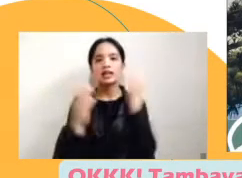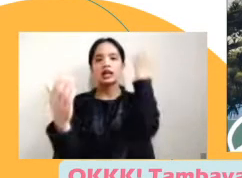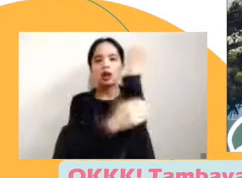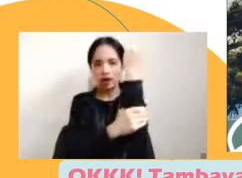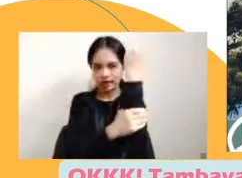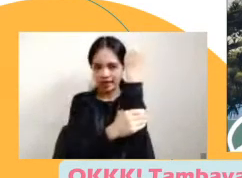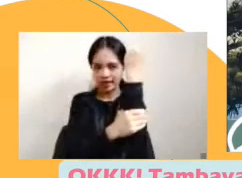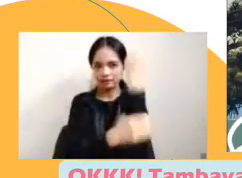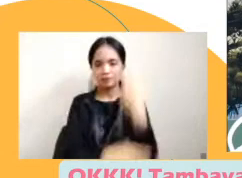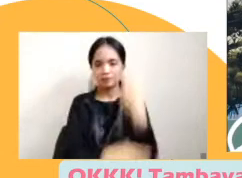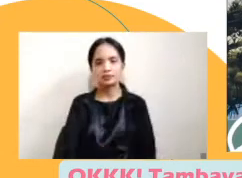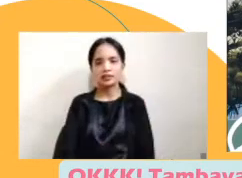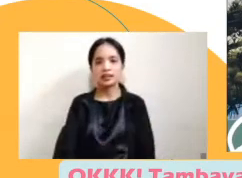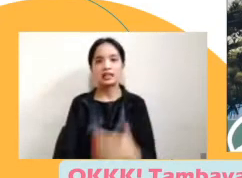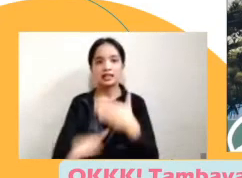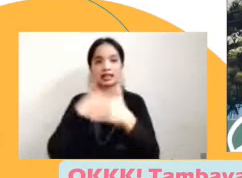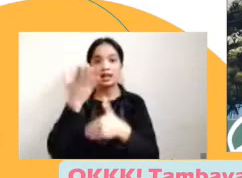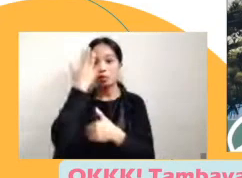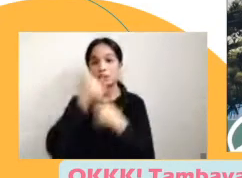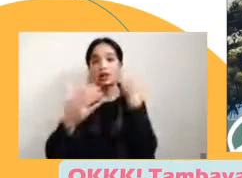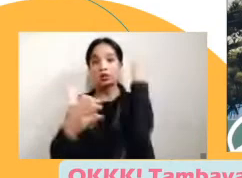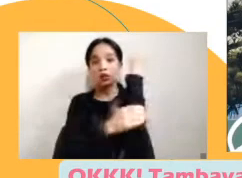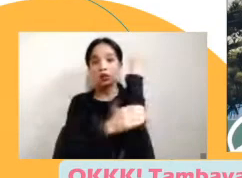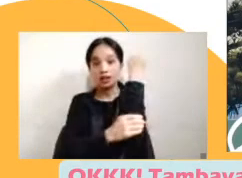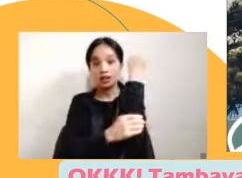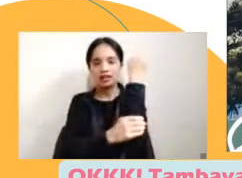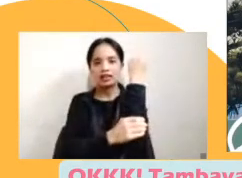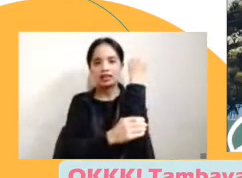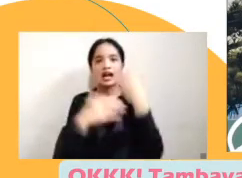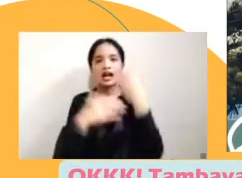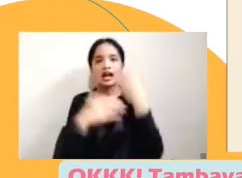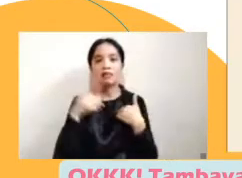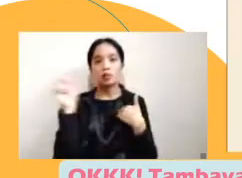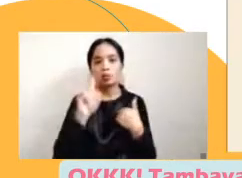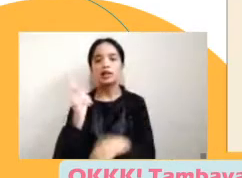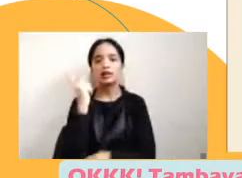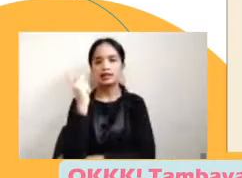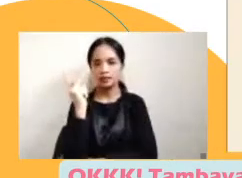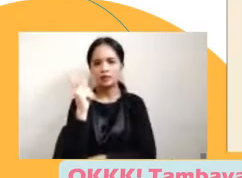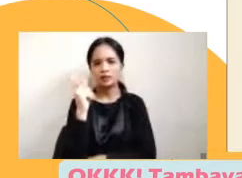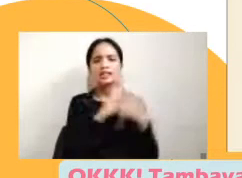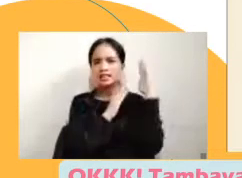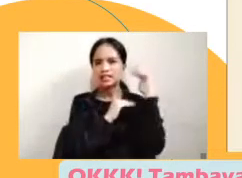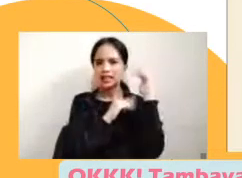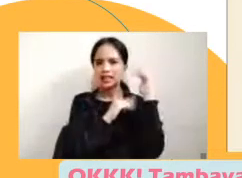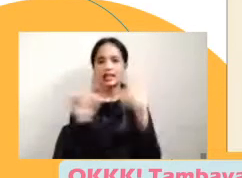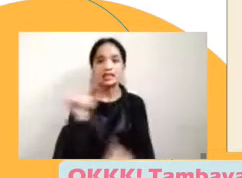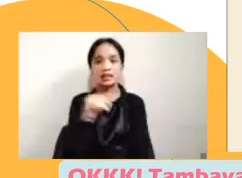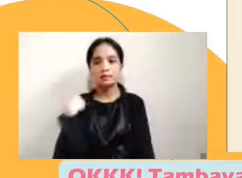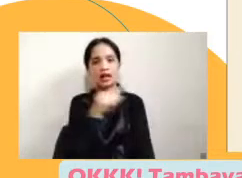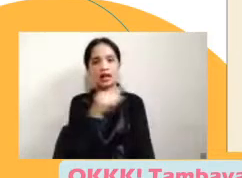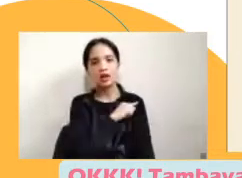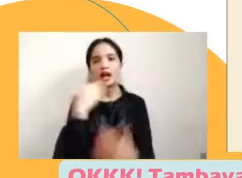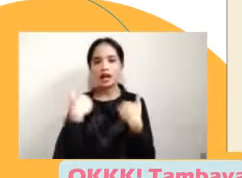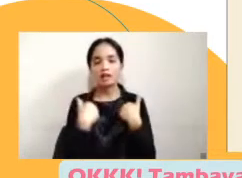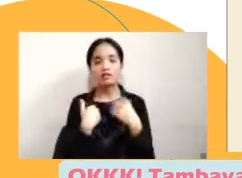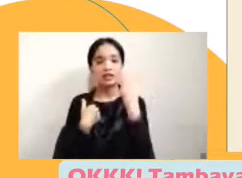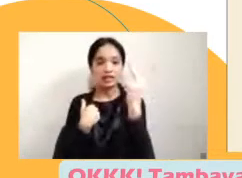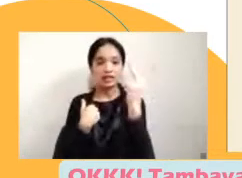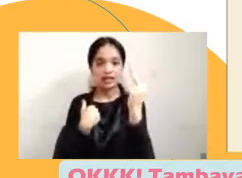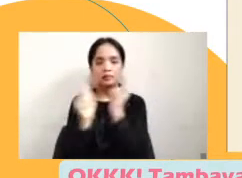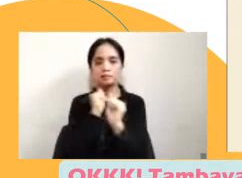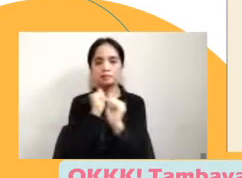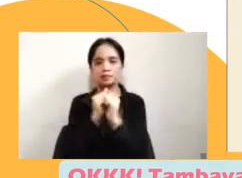po, no, dahil ang mga kawayan, meron silang K, no? Sana tayo ay may unang K,